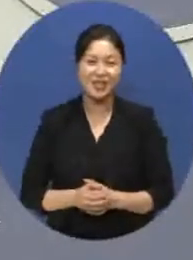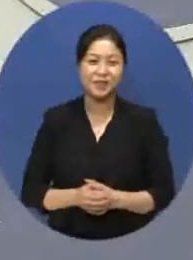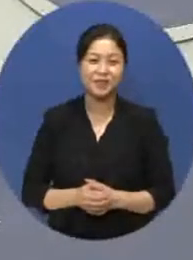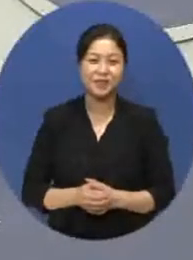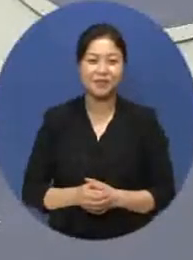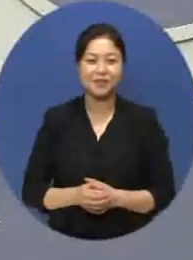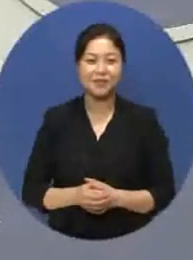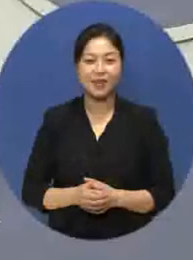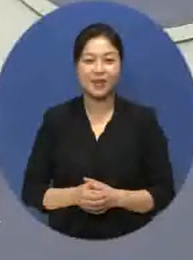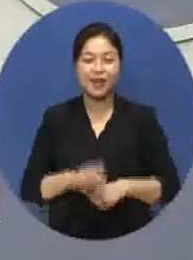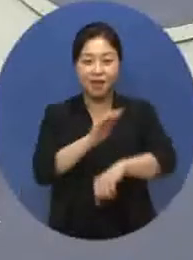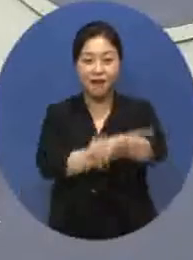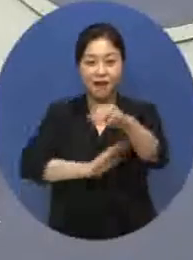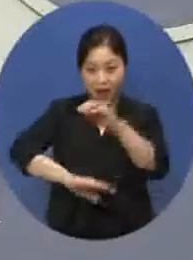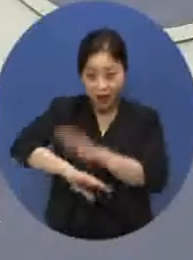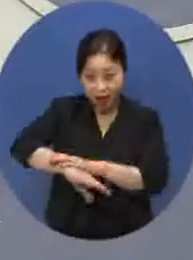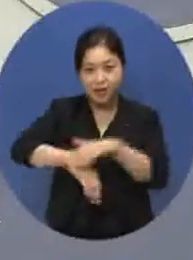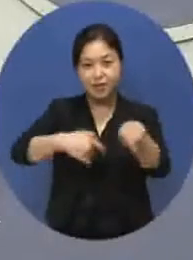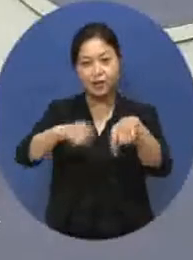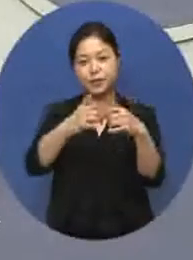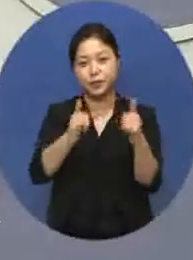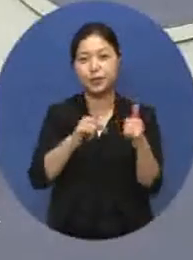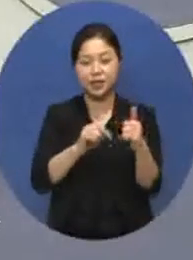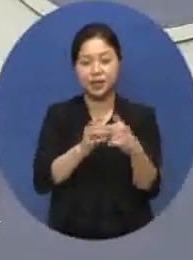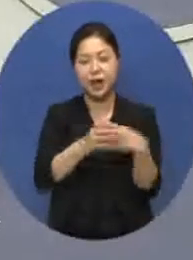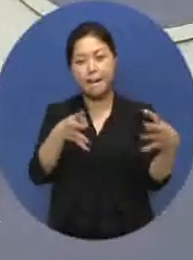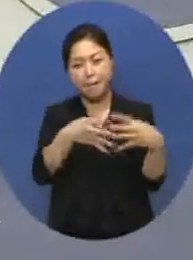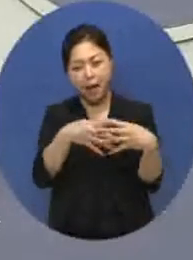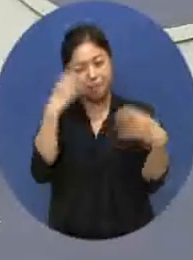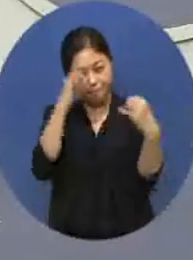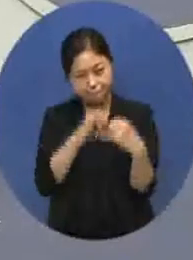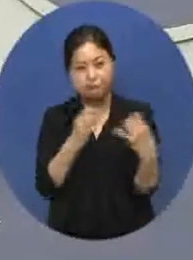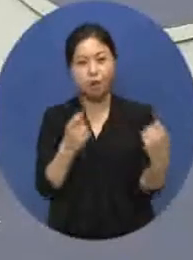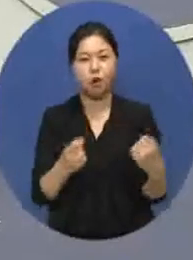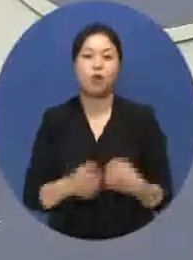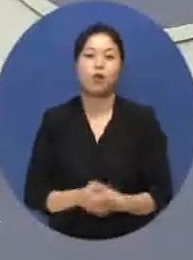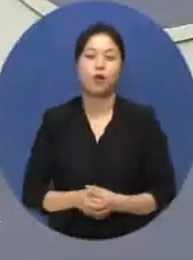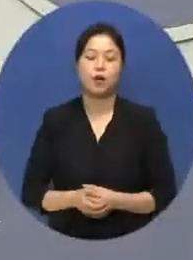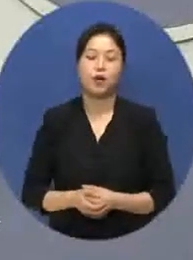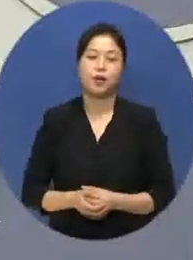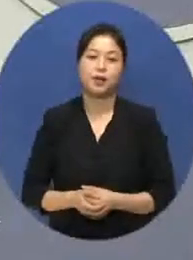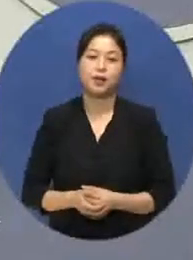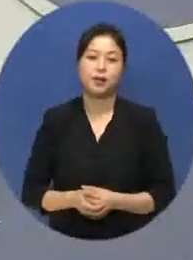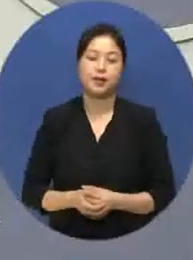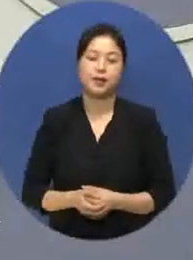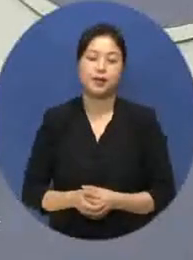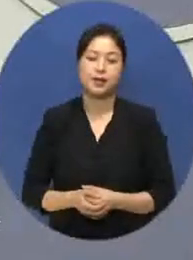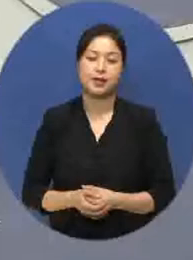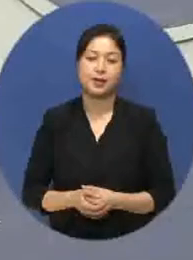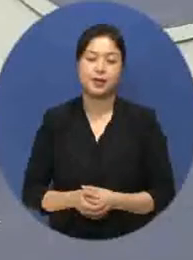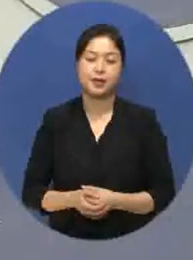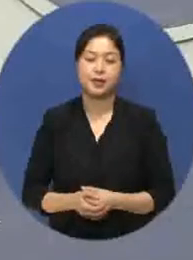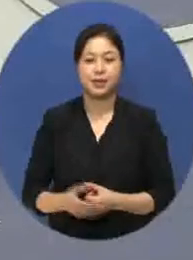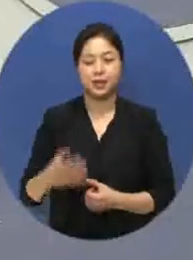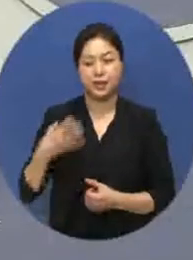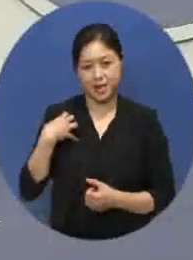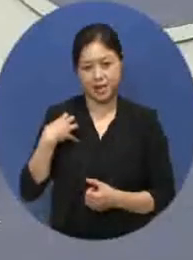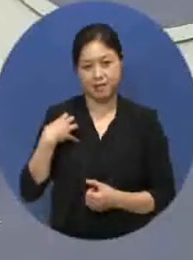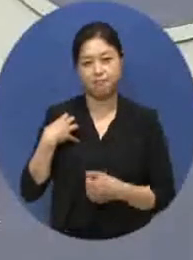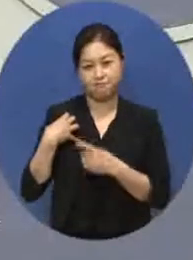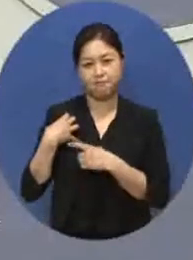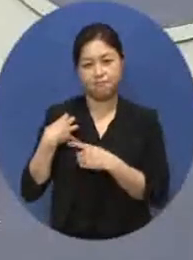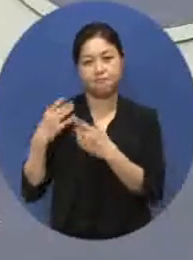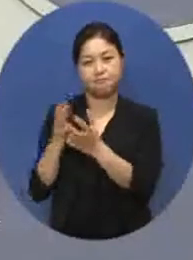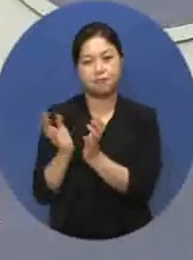어쨌든 우리 여야 우리 정치분들이 합의를 해주셨고 또 우리 저 주관 부처인